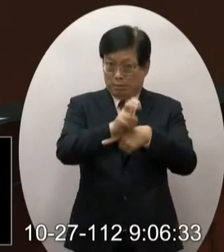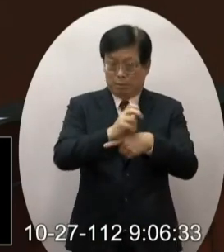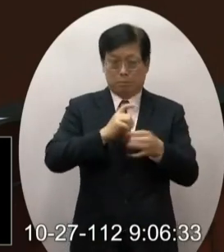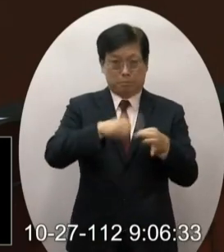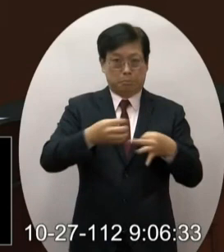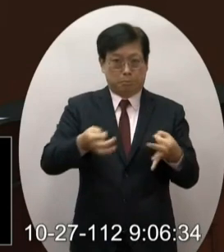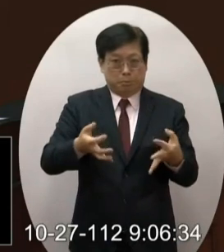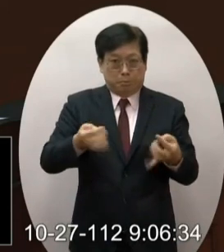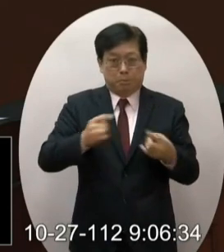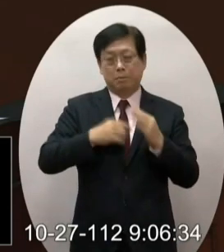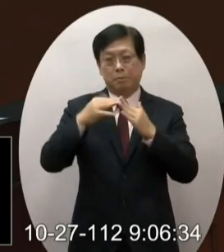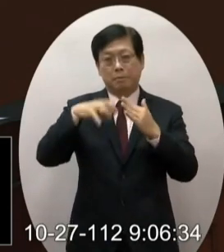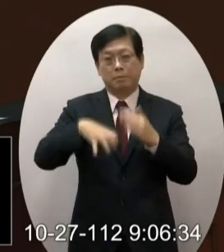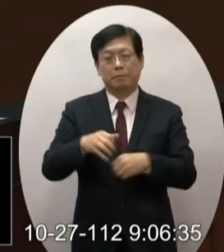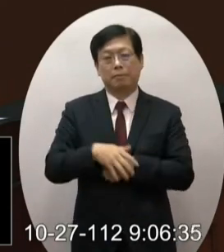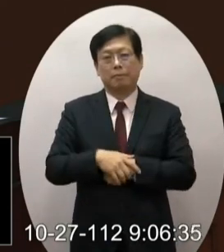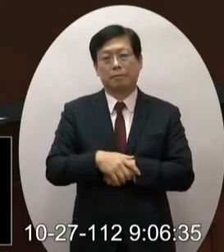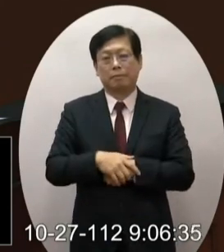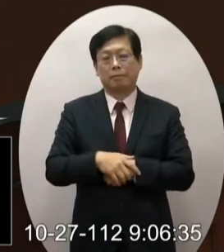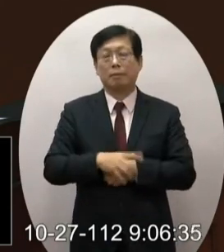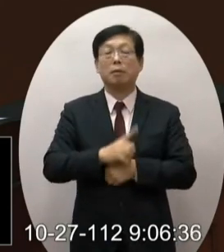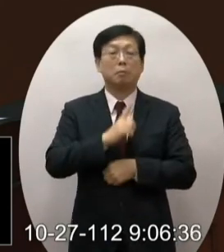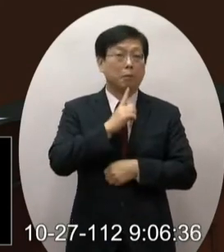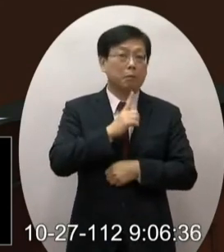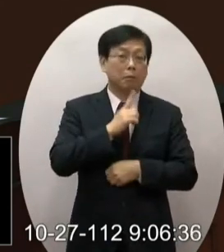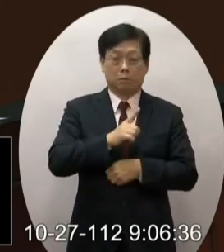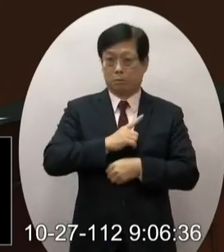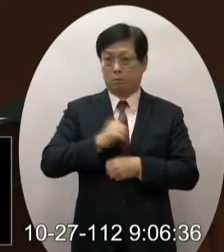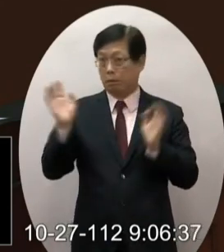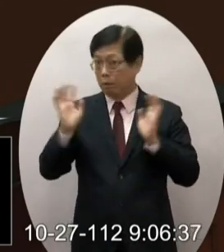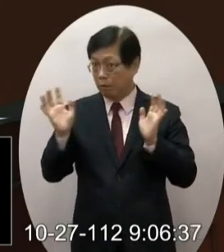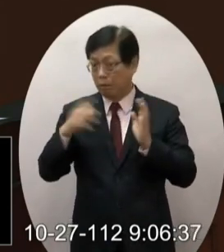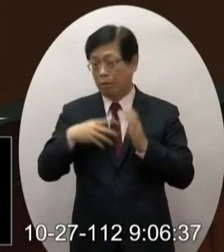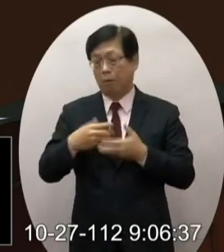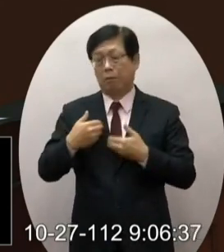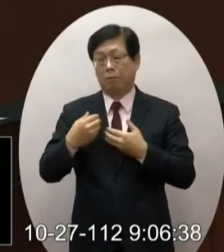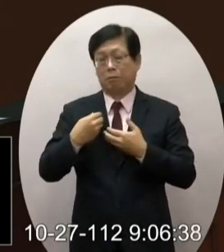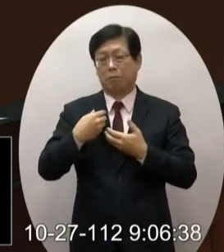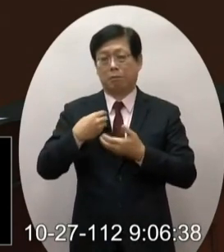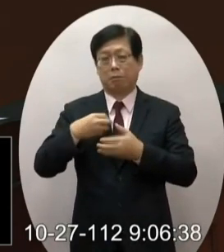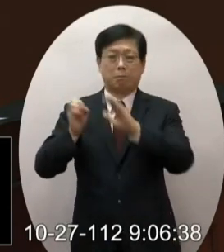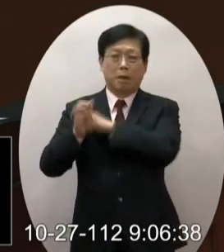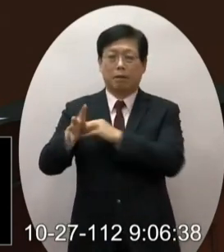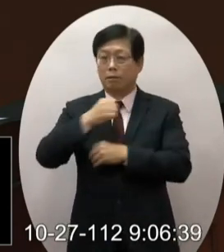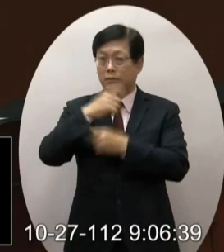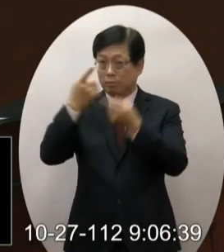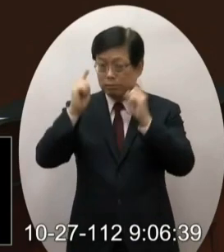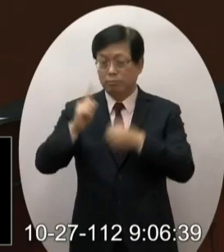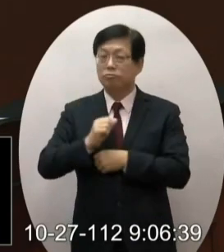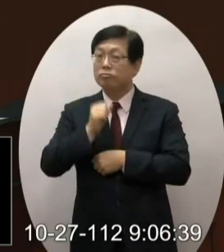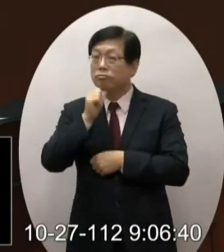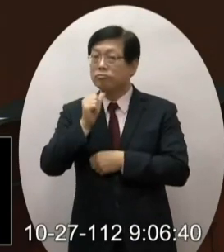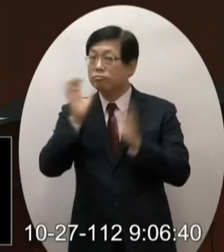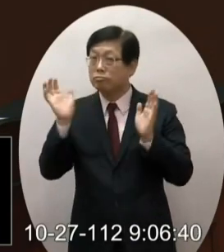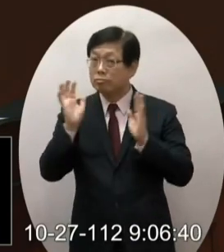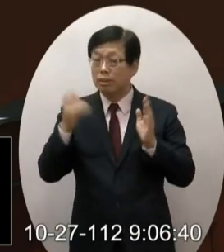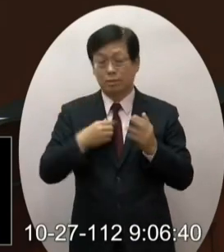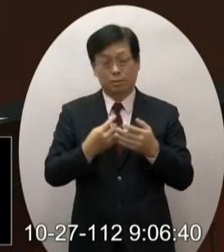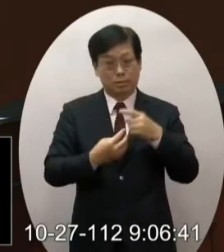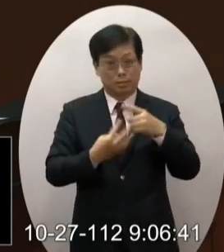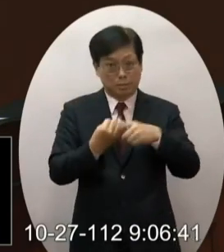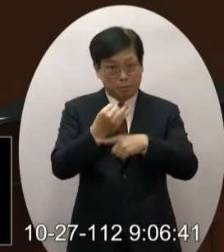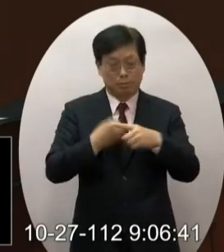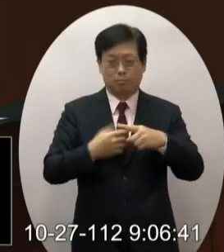所得最高的家庭。富人把小孩送进台大，是穷人小孩几率